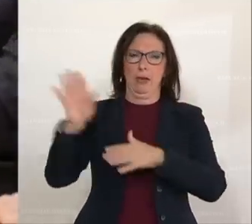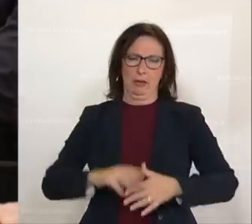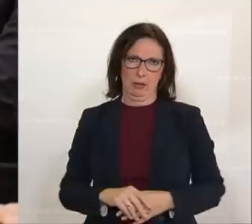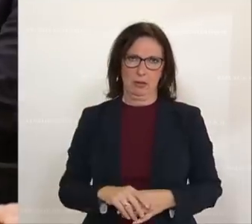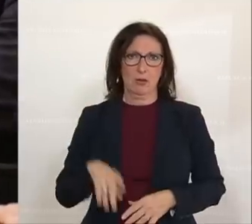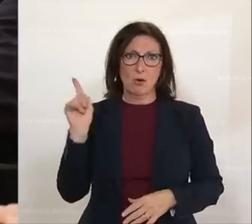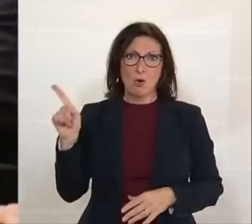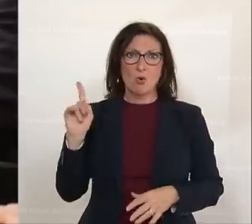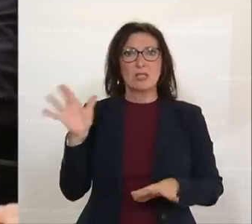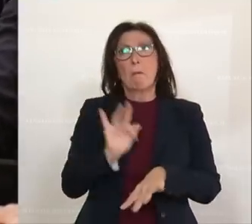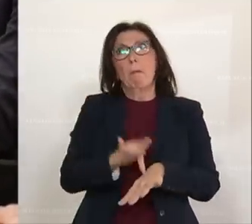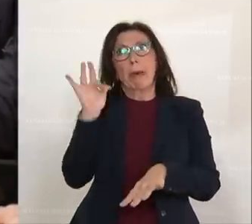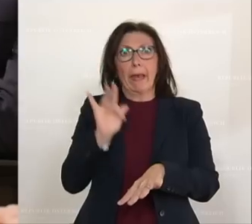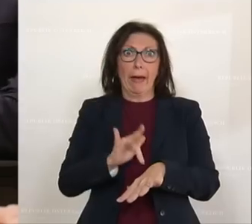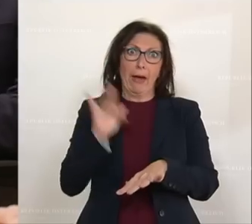Wie in der Wurste!